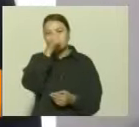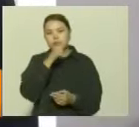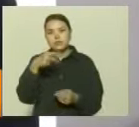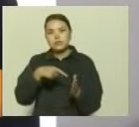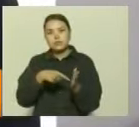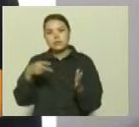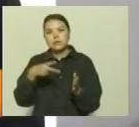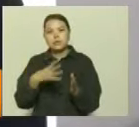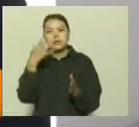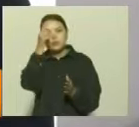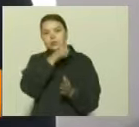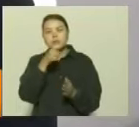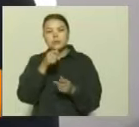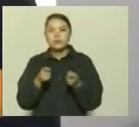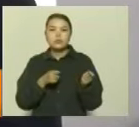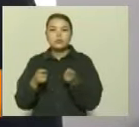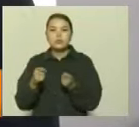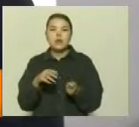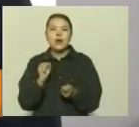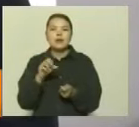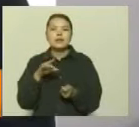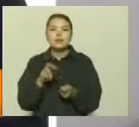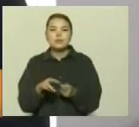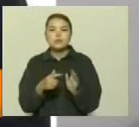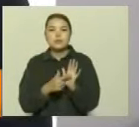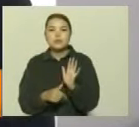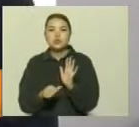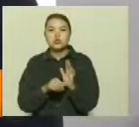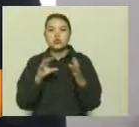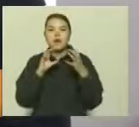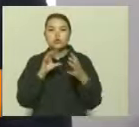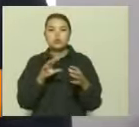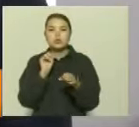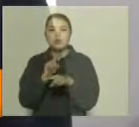2024-2025 жылдарға басқарма тарапынан, әкімдік тарапынан 76 дана автобусқа тапсырыс берілді.